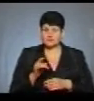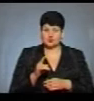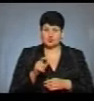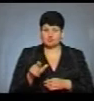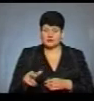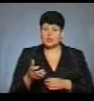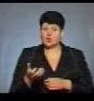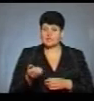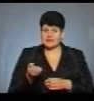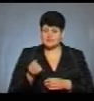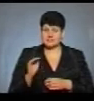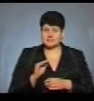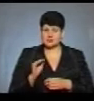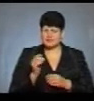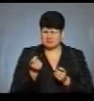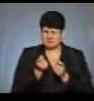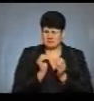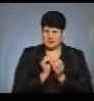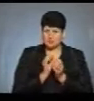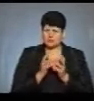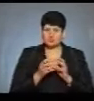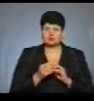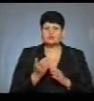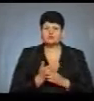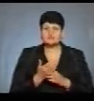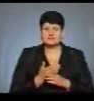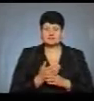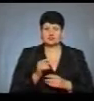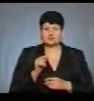які отримали за жовтень невеличку суму субсидії,